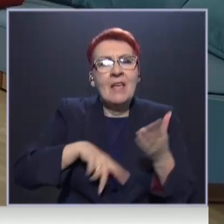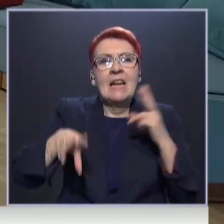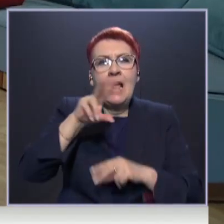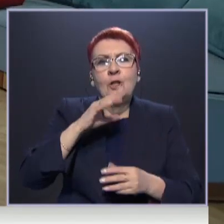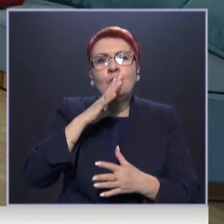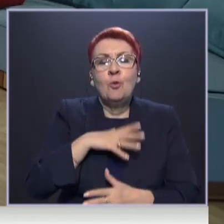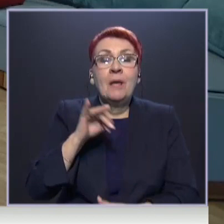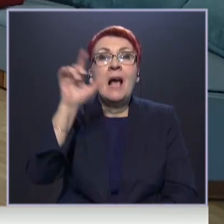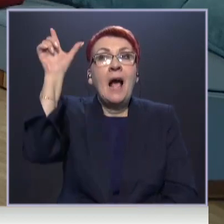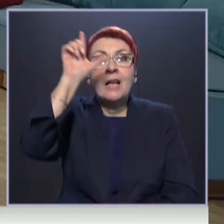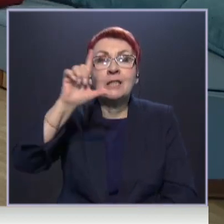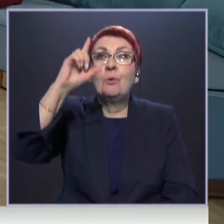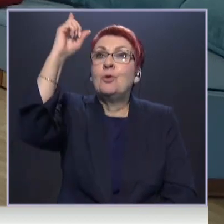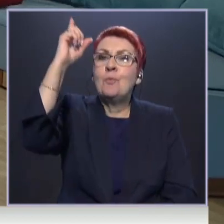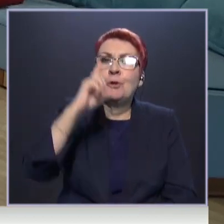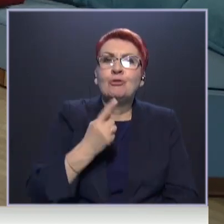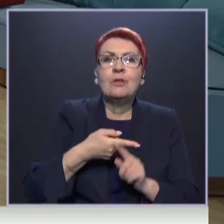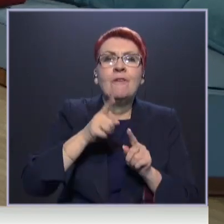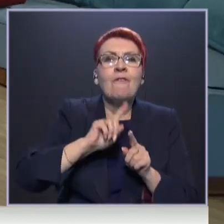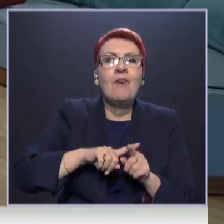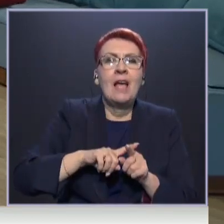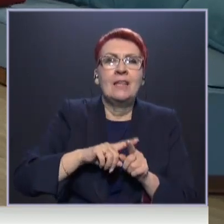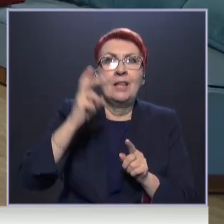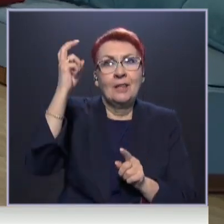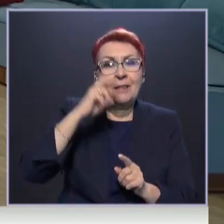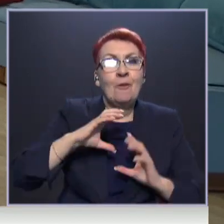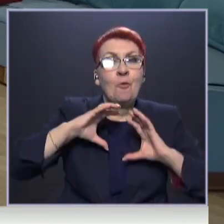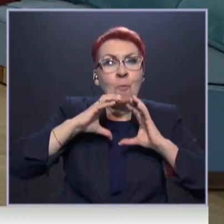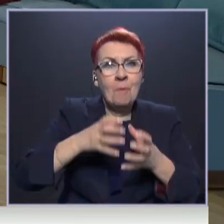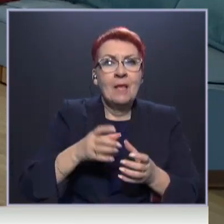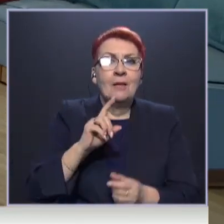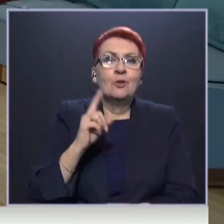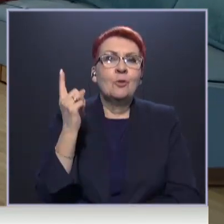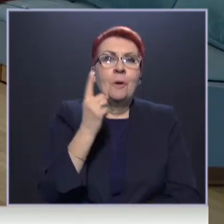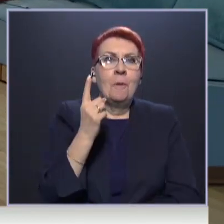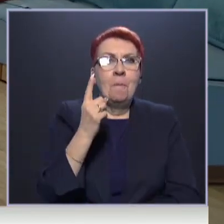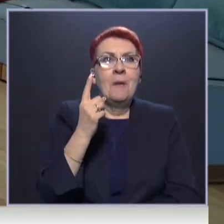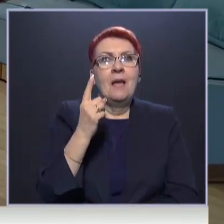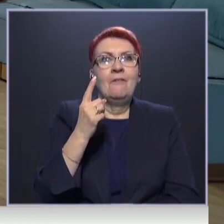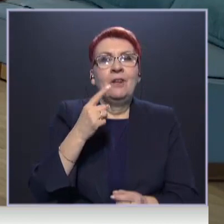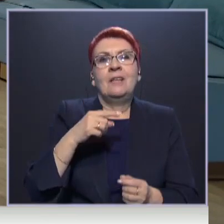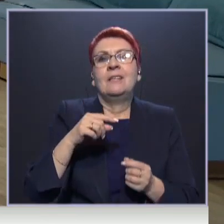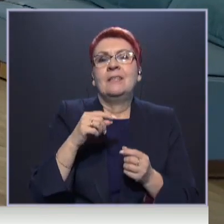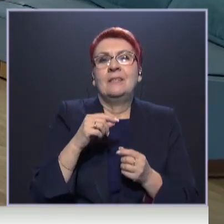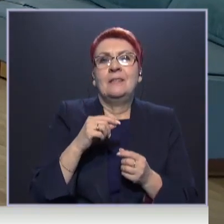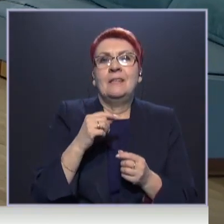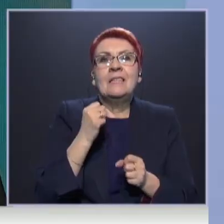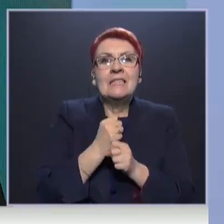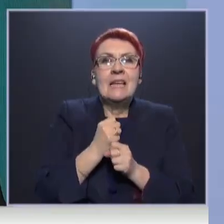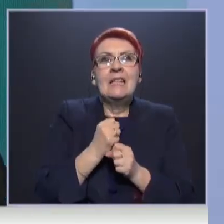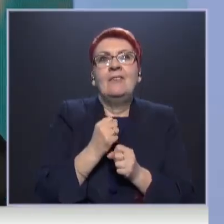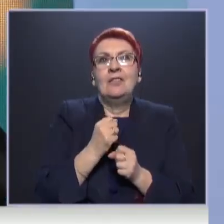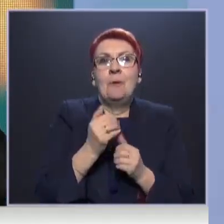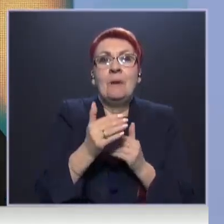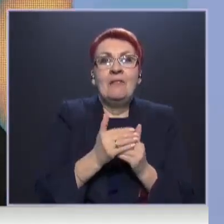И Господь, пришедший в этот мир, чтобы первый круг ада сделать преддверием рая,